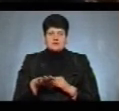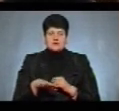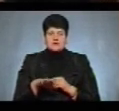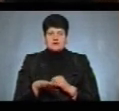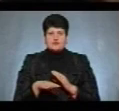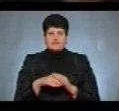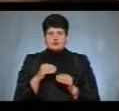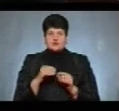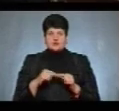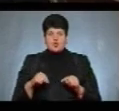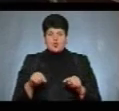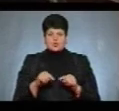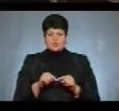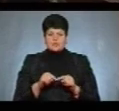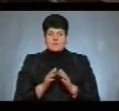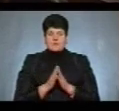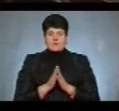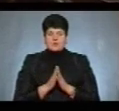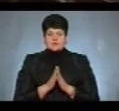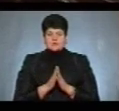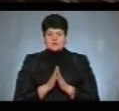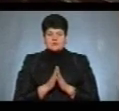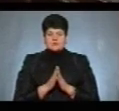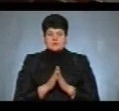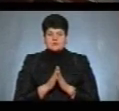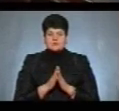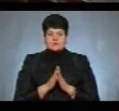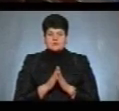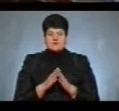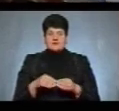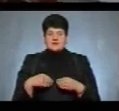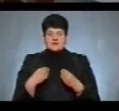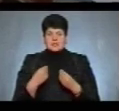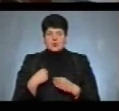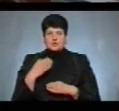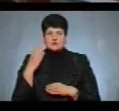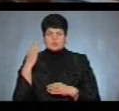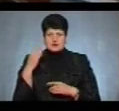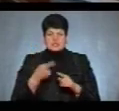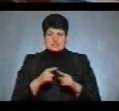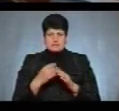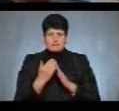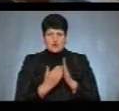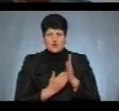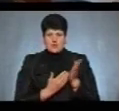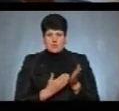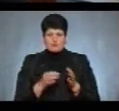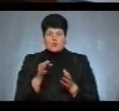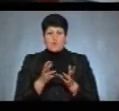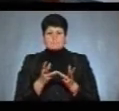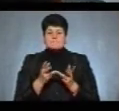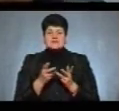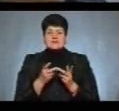виборчого округу. Просимо висунути на голосування даний протокол про